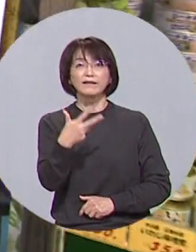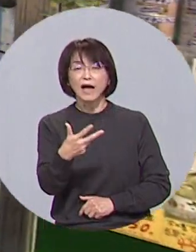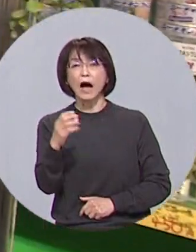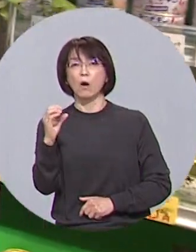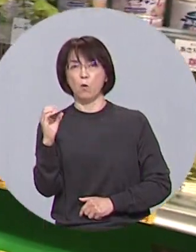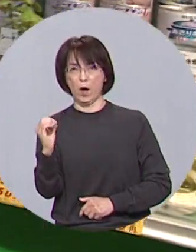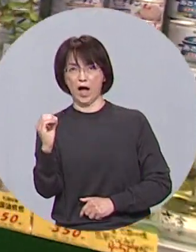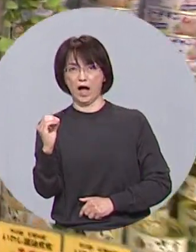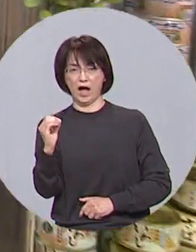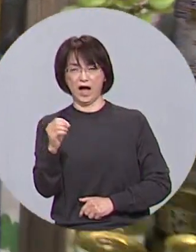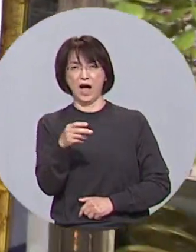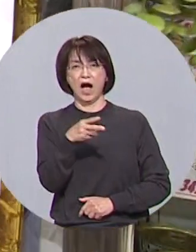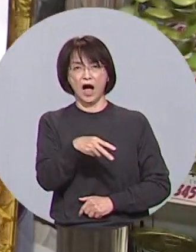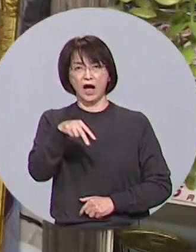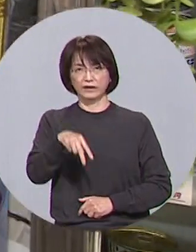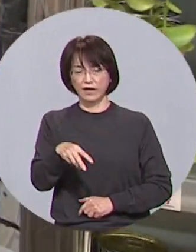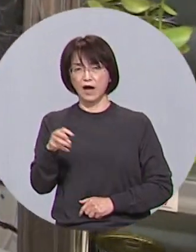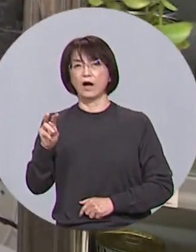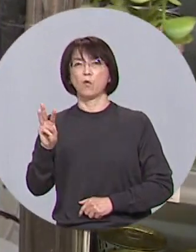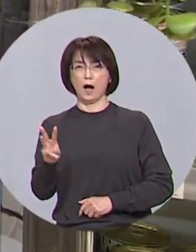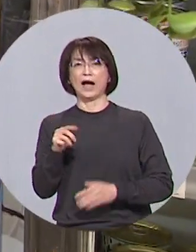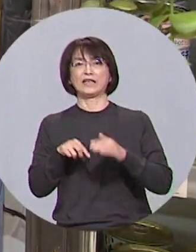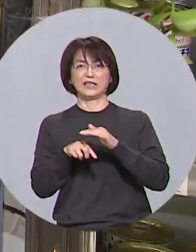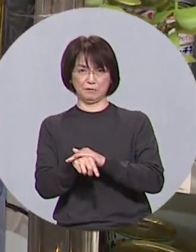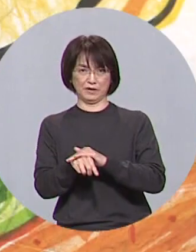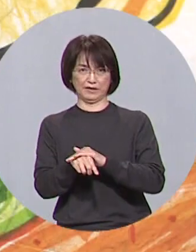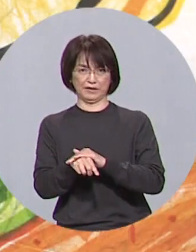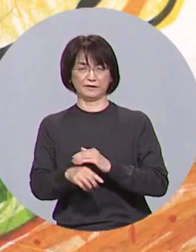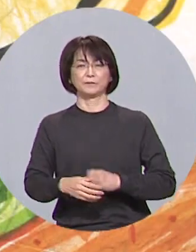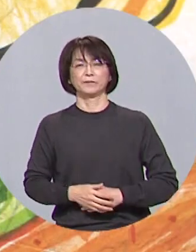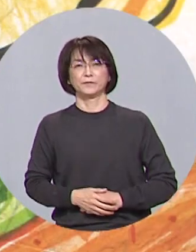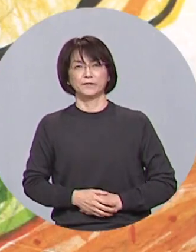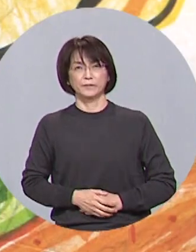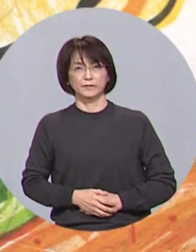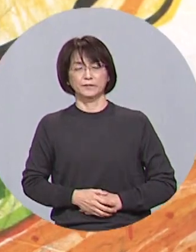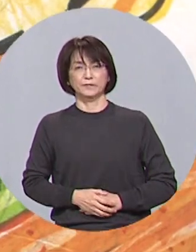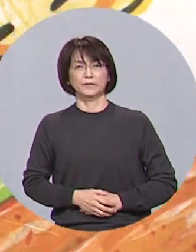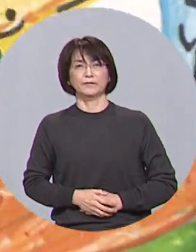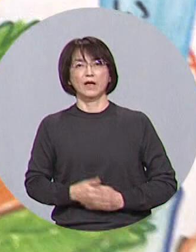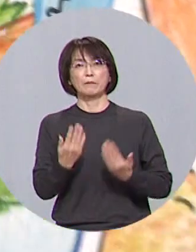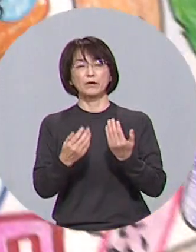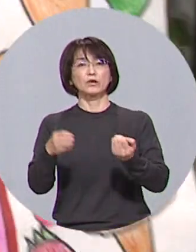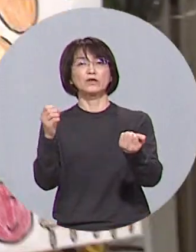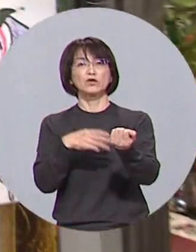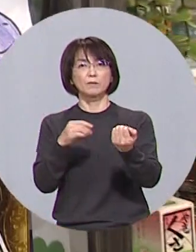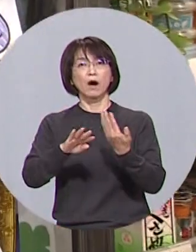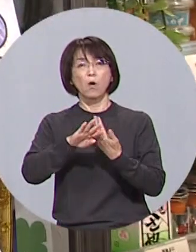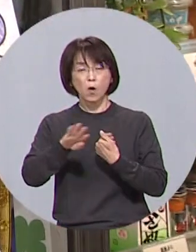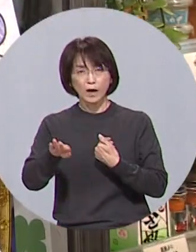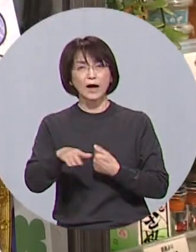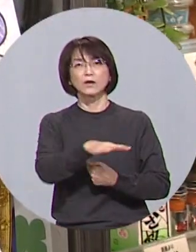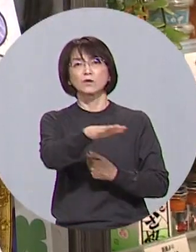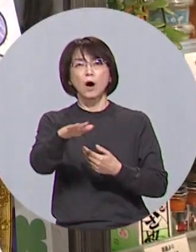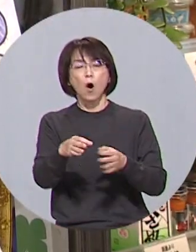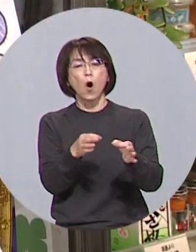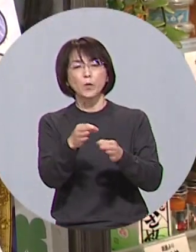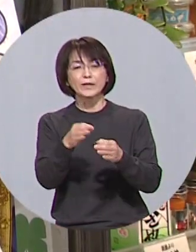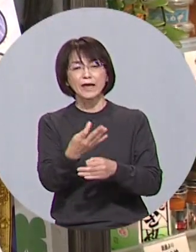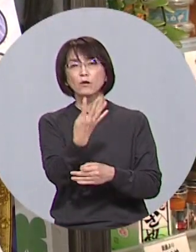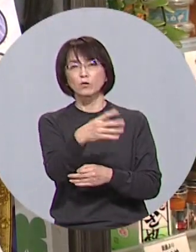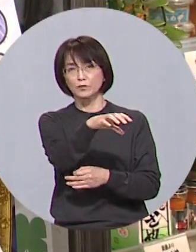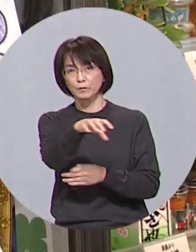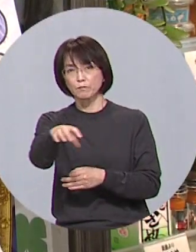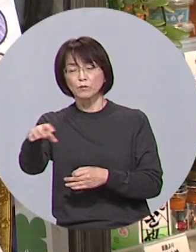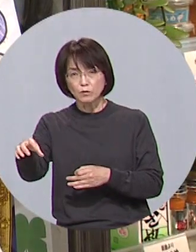ら、これもそこら辺の埼玉丼。 そう、 緑スーパー含めそこら辺の店4店